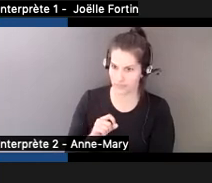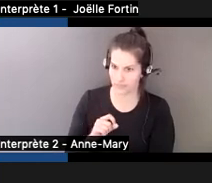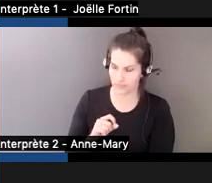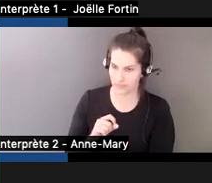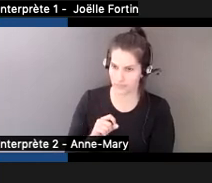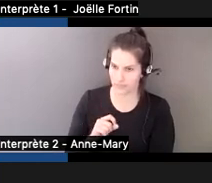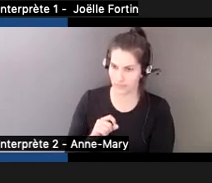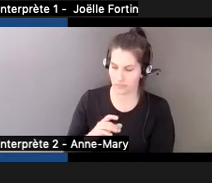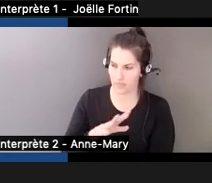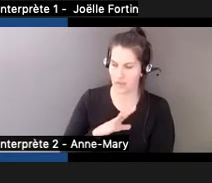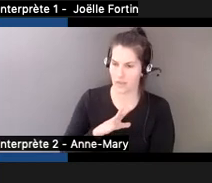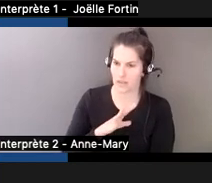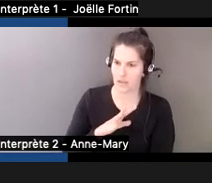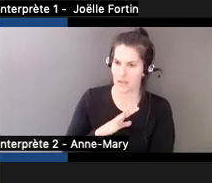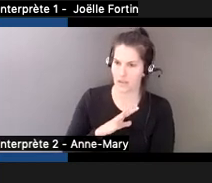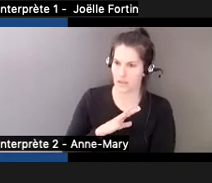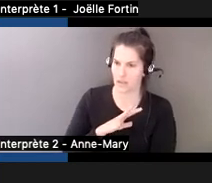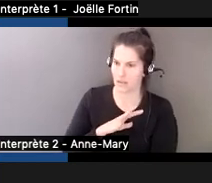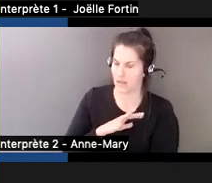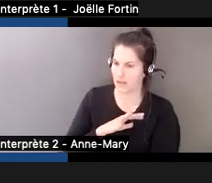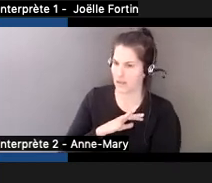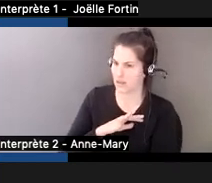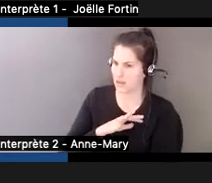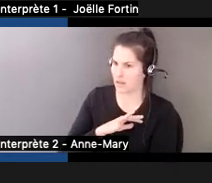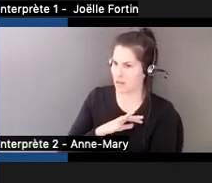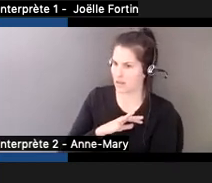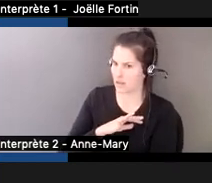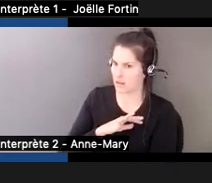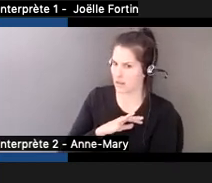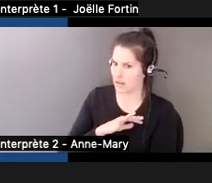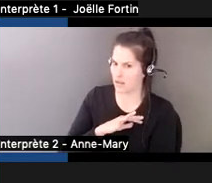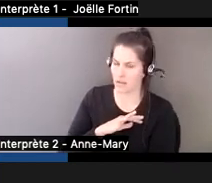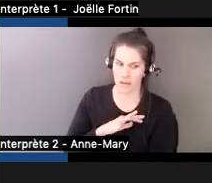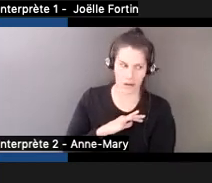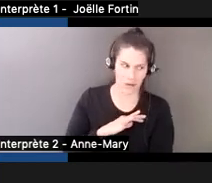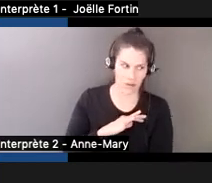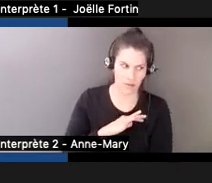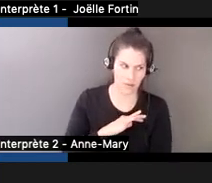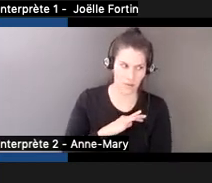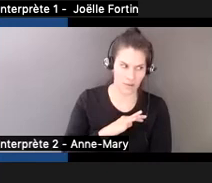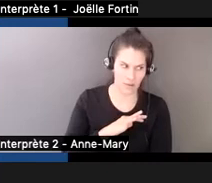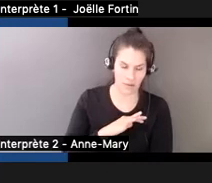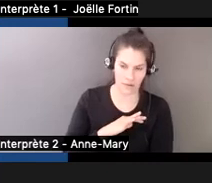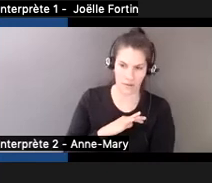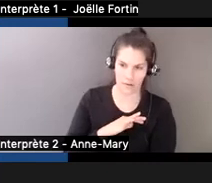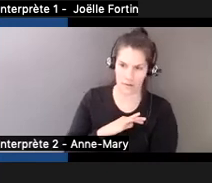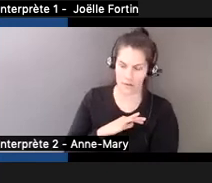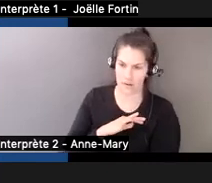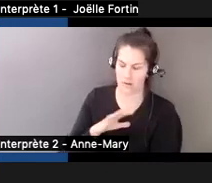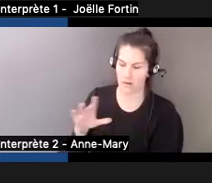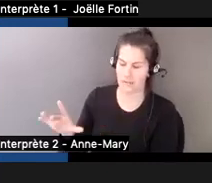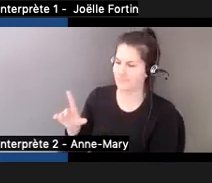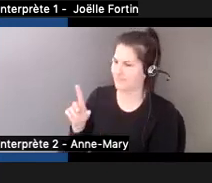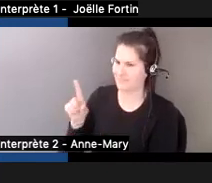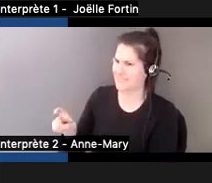bien faire la rentrée de cette méthode au sein des procédures de la résidence? Je vais donner un exemple. J'ai